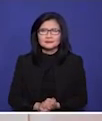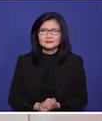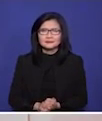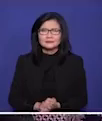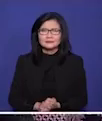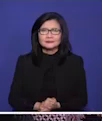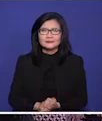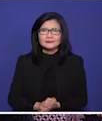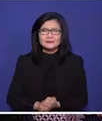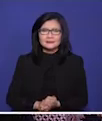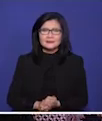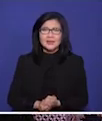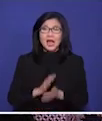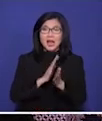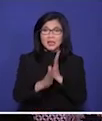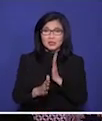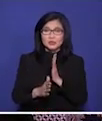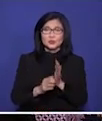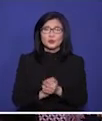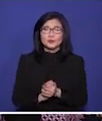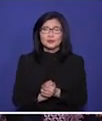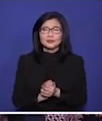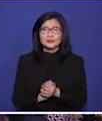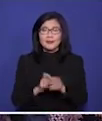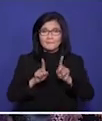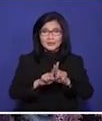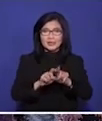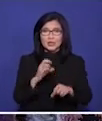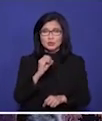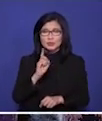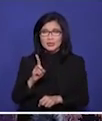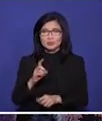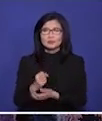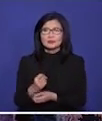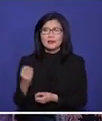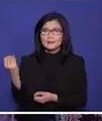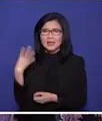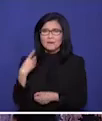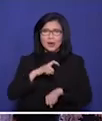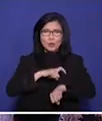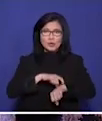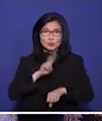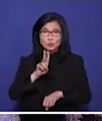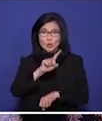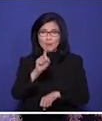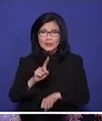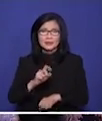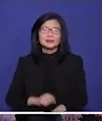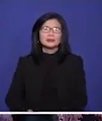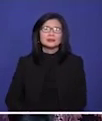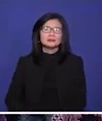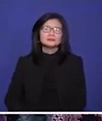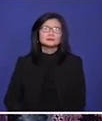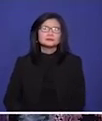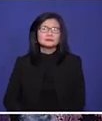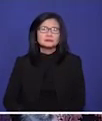cukup langsung menuju ke paslon 01 menjawab wakt nya 2 menit dan tolong jawab pertanyaan